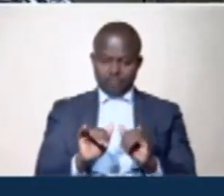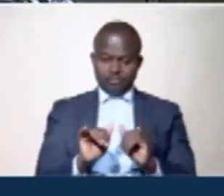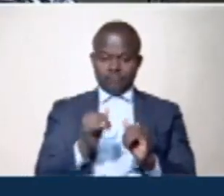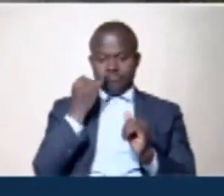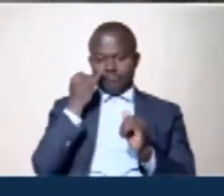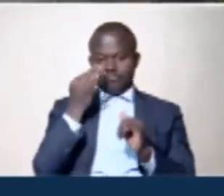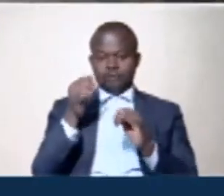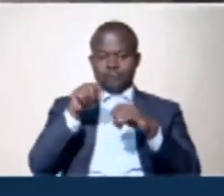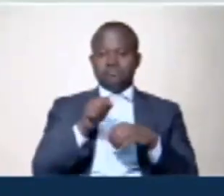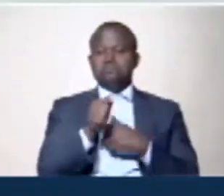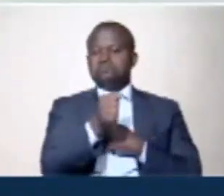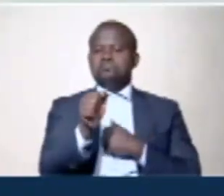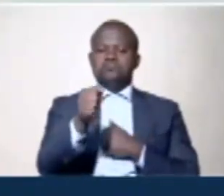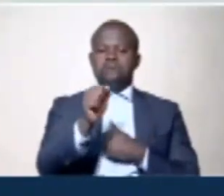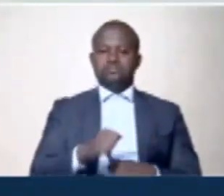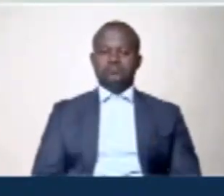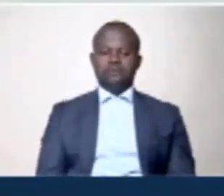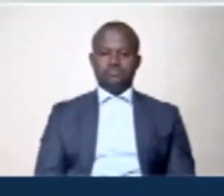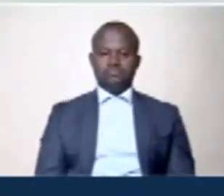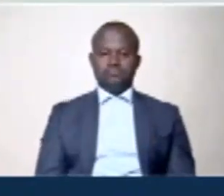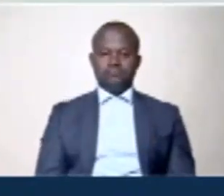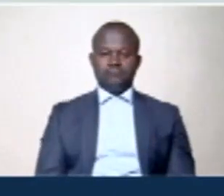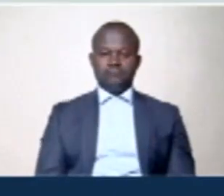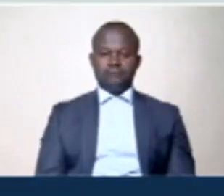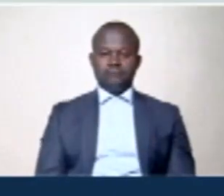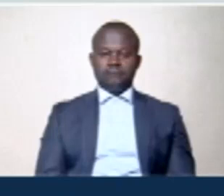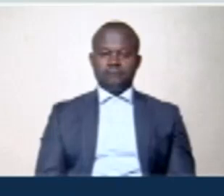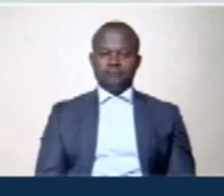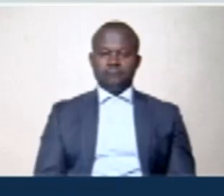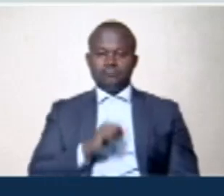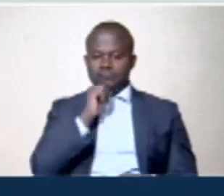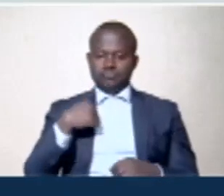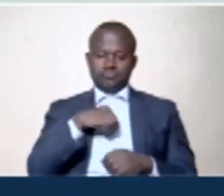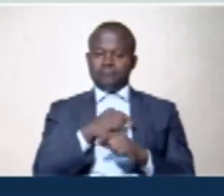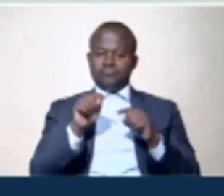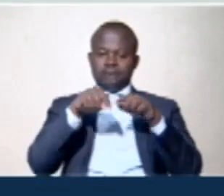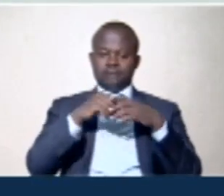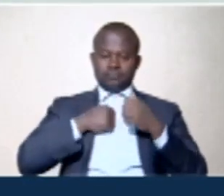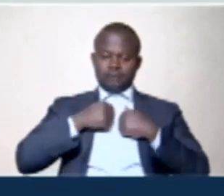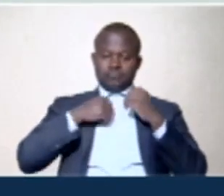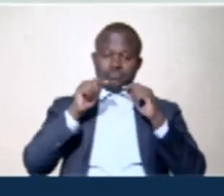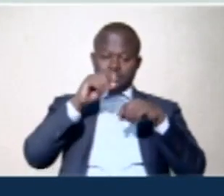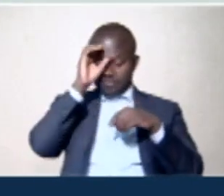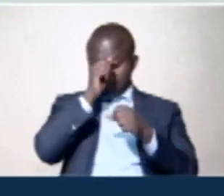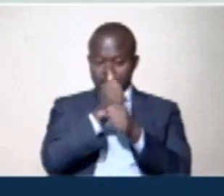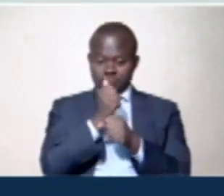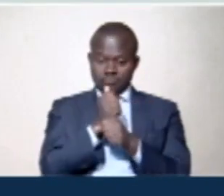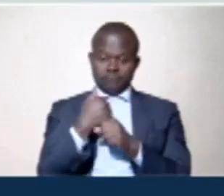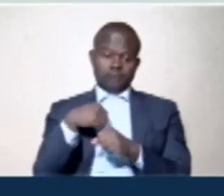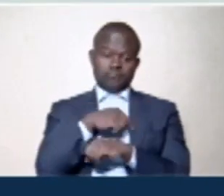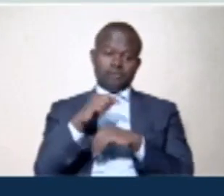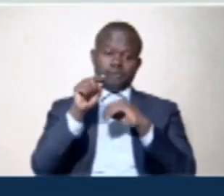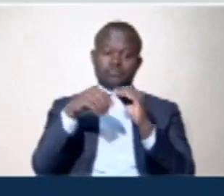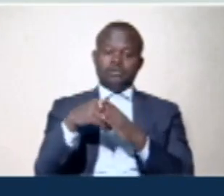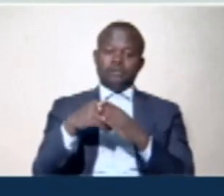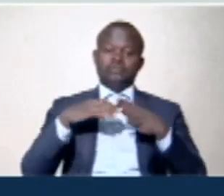nubwo yari yaje yitemberera gusa. Nilikuya kapa ntabwo naje mu Rwanda nzanwe no gushaka akazi, ahubwo nari nizeye